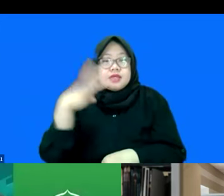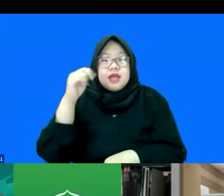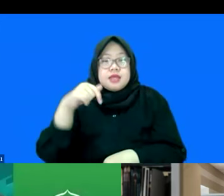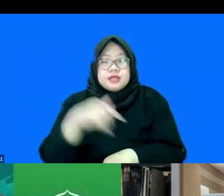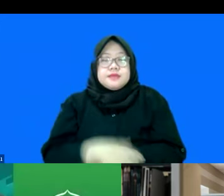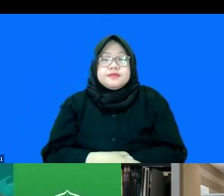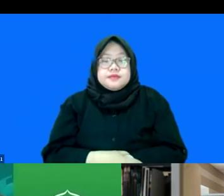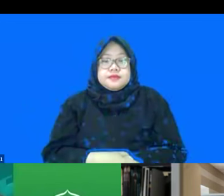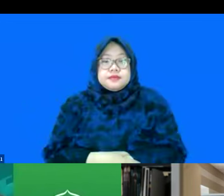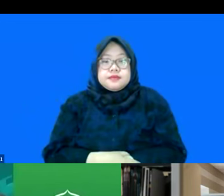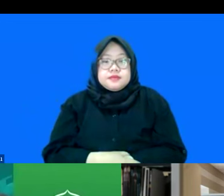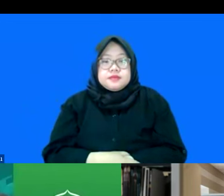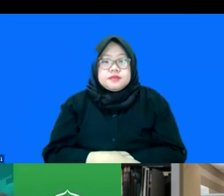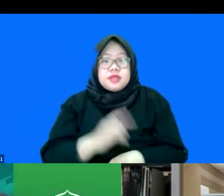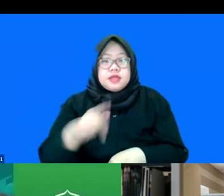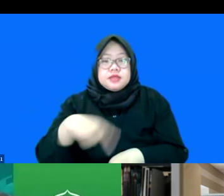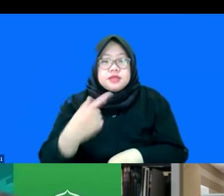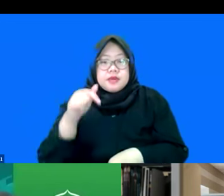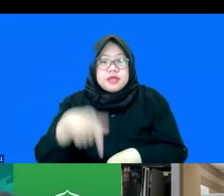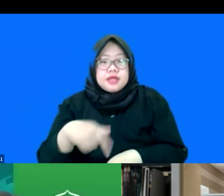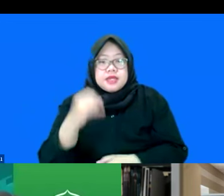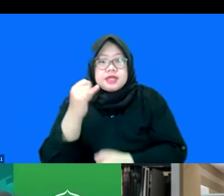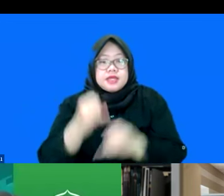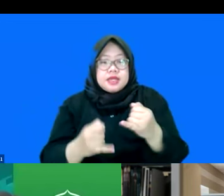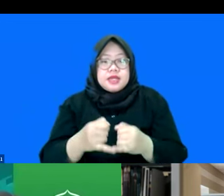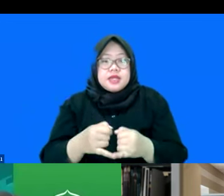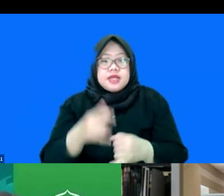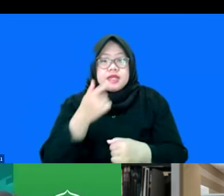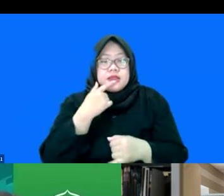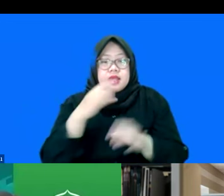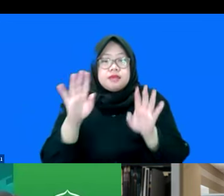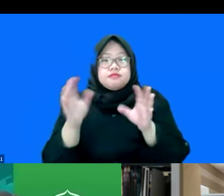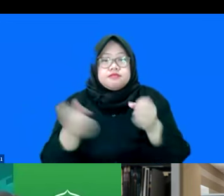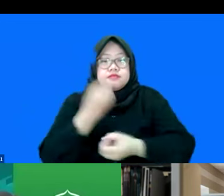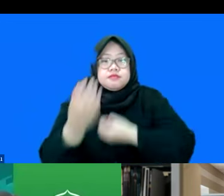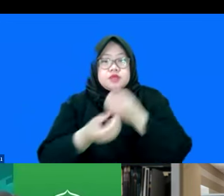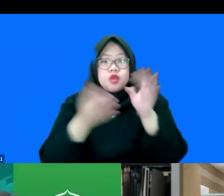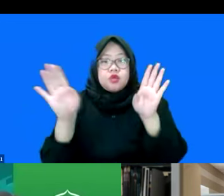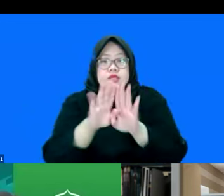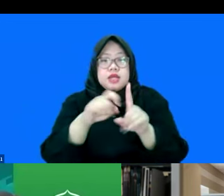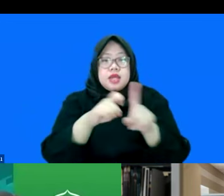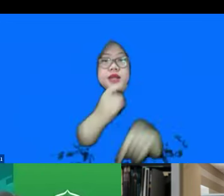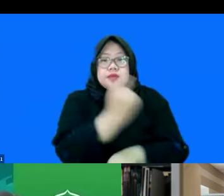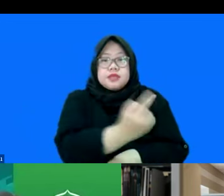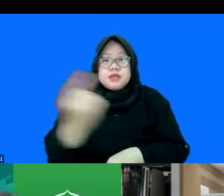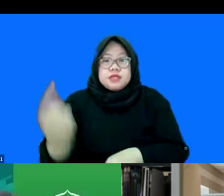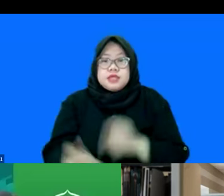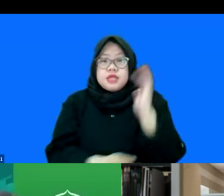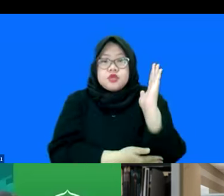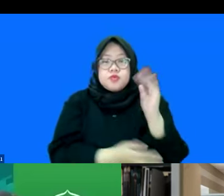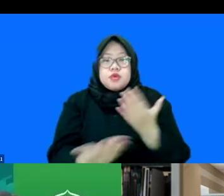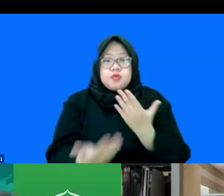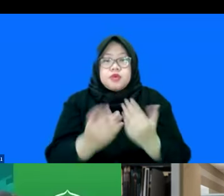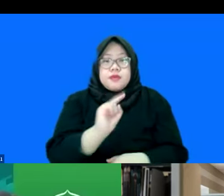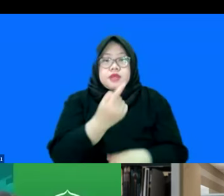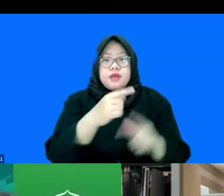Sehingga sampailah kita di sesi akhir, yaitu closing statement dari masing-masing narasumber. Mungkin diawali dari Bang Arif, lalu Bang Ihsan, dan Bu